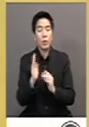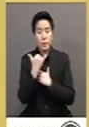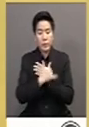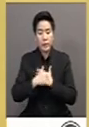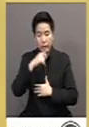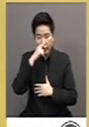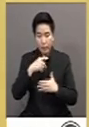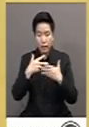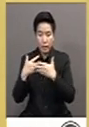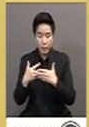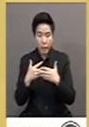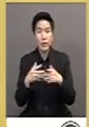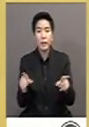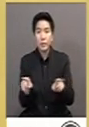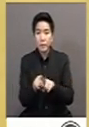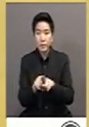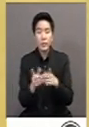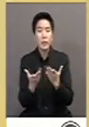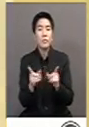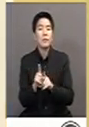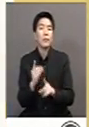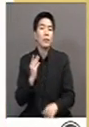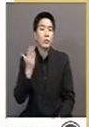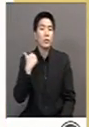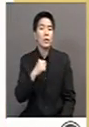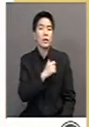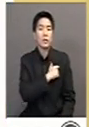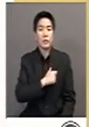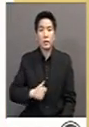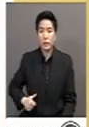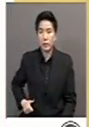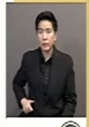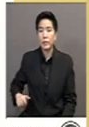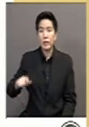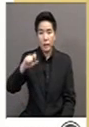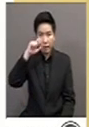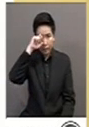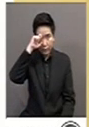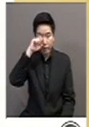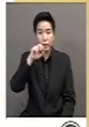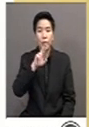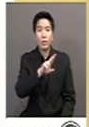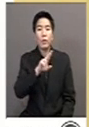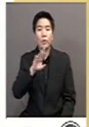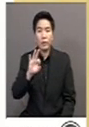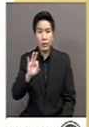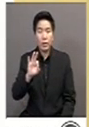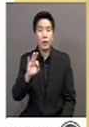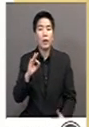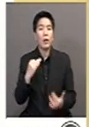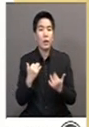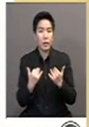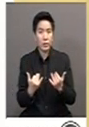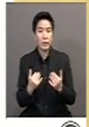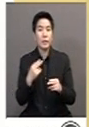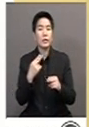เทศเฉดเช่นเดียวกันกับในรัชสมัยของพระบาทสมเด็จพระปรมินทรมหาภูมิพลอดุลยเดชสมเด็จพระบร